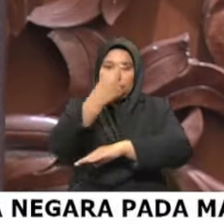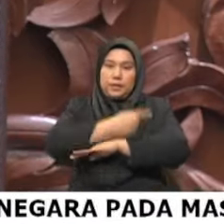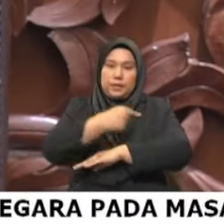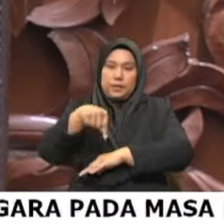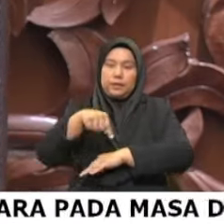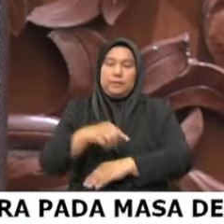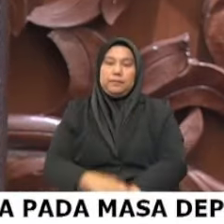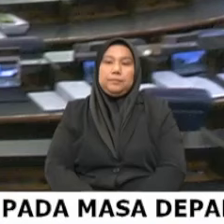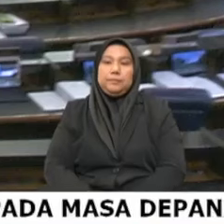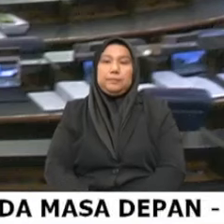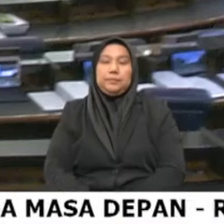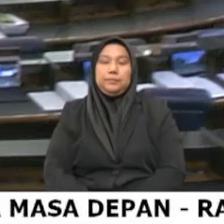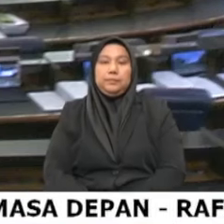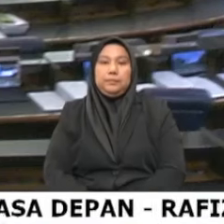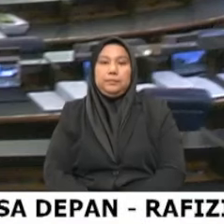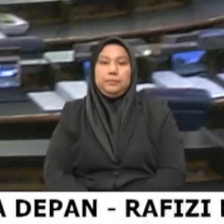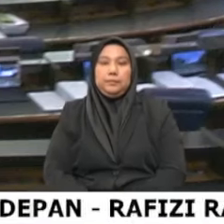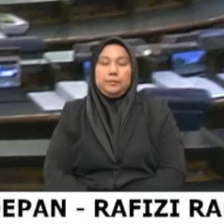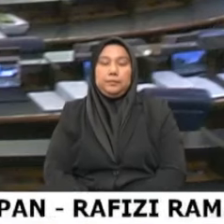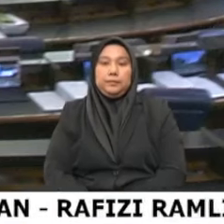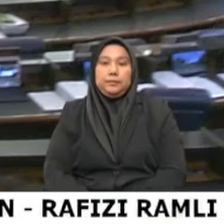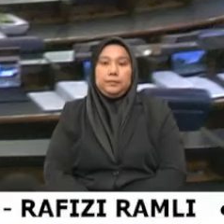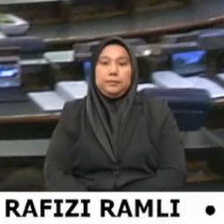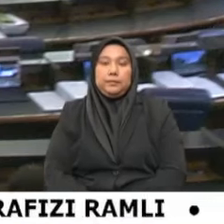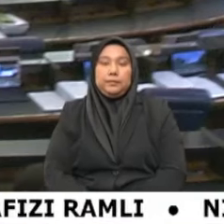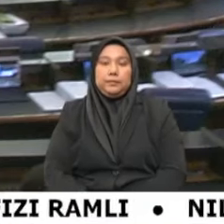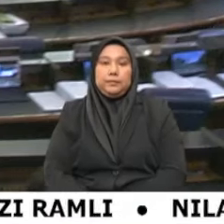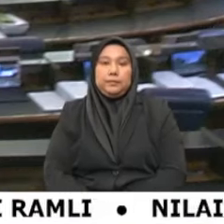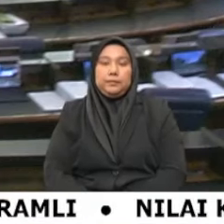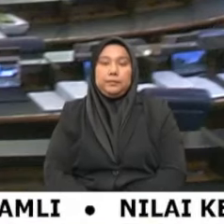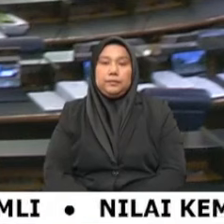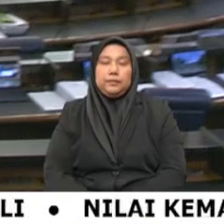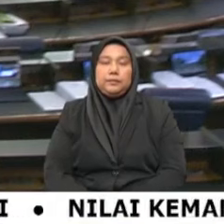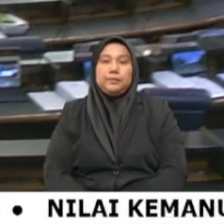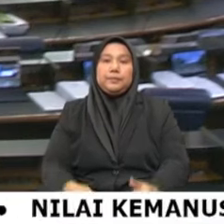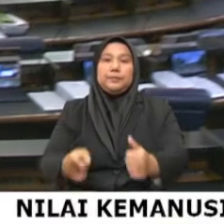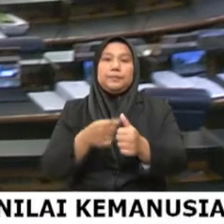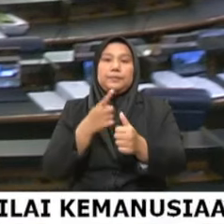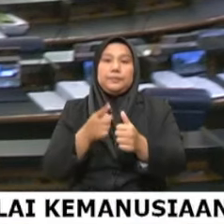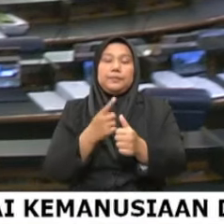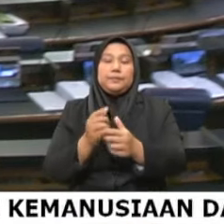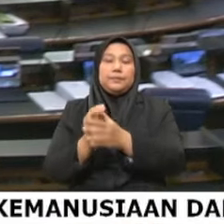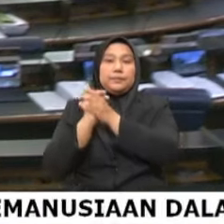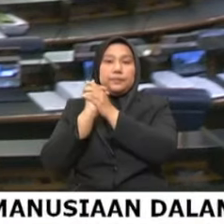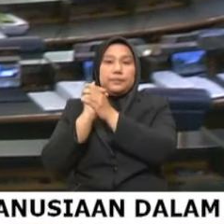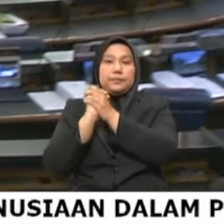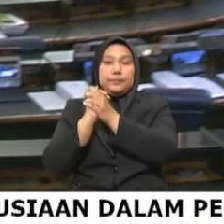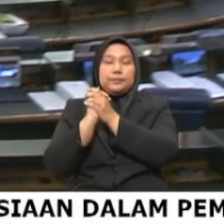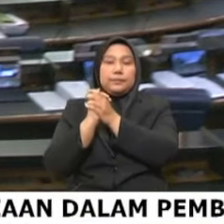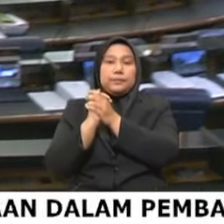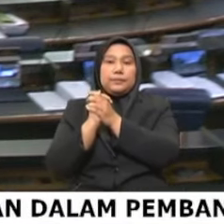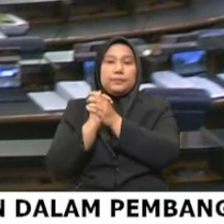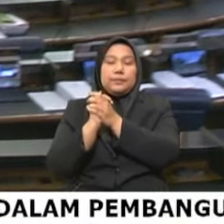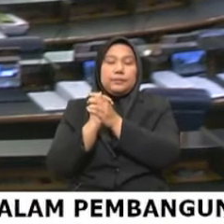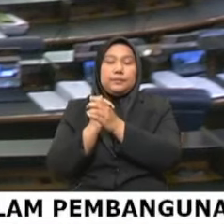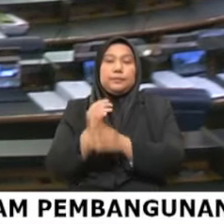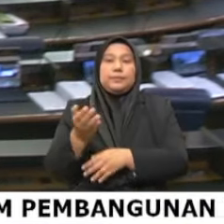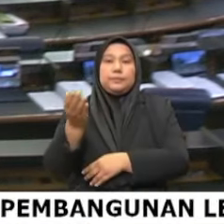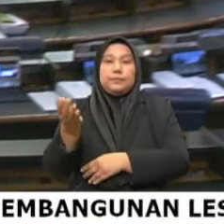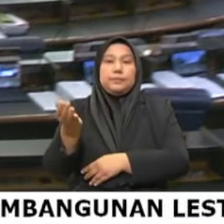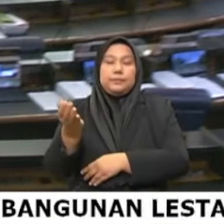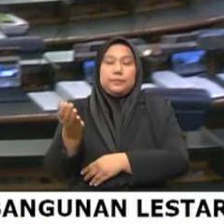Menteri Speaker, kutuk laka sedikit. Pertama sekali tanya kepada Tan Sri Speaker atas